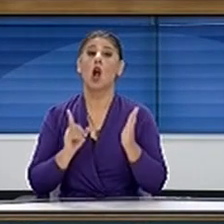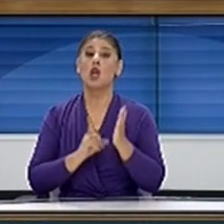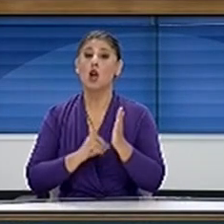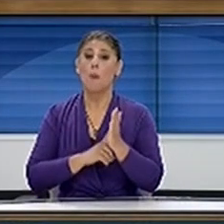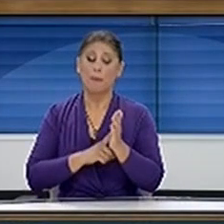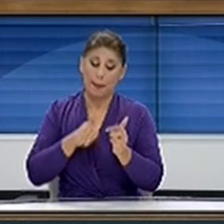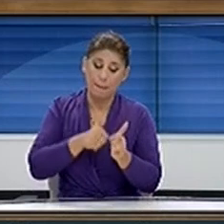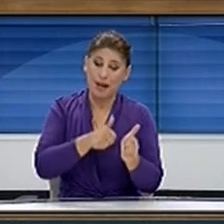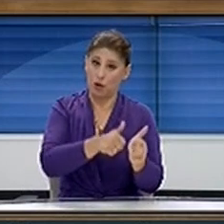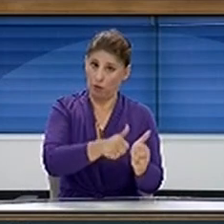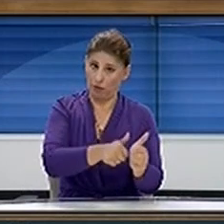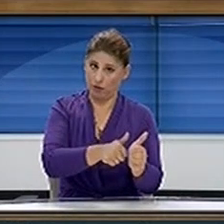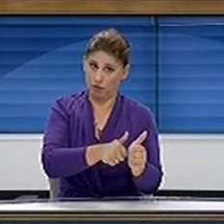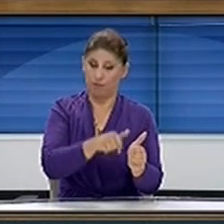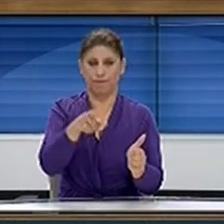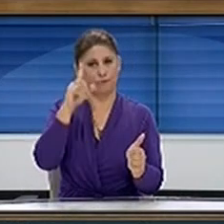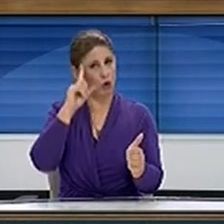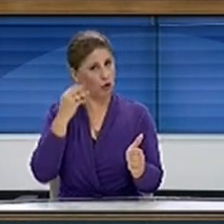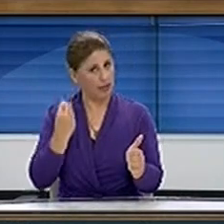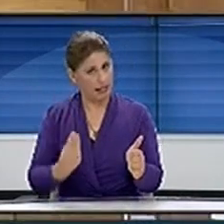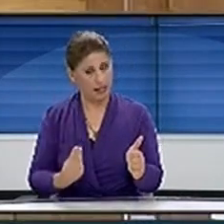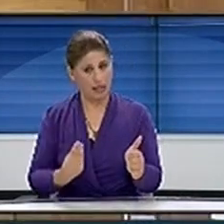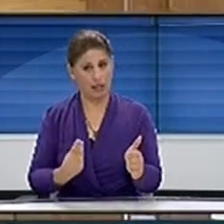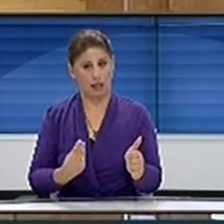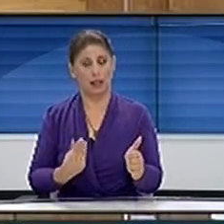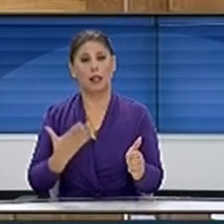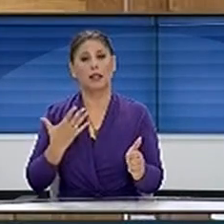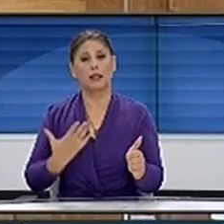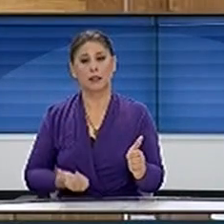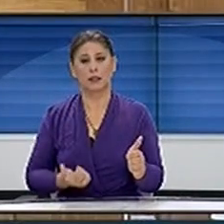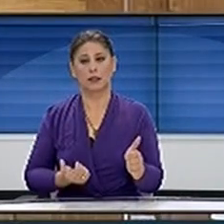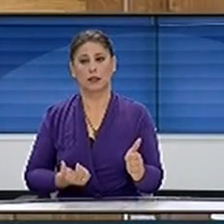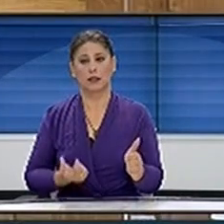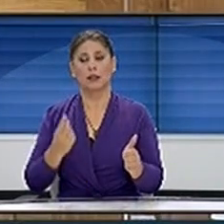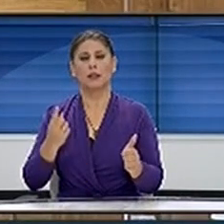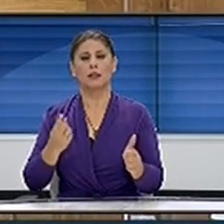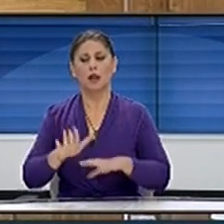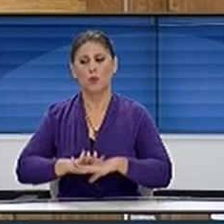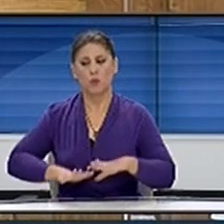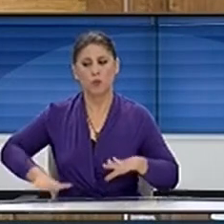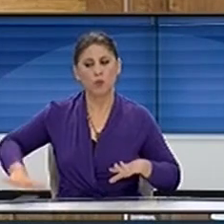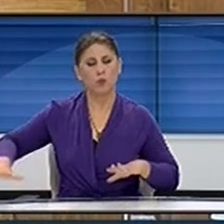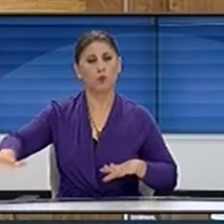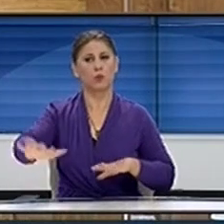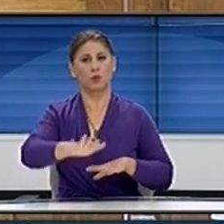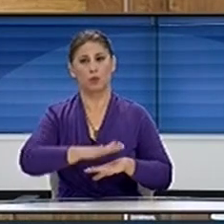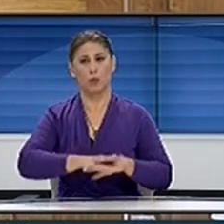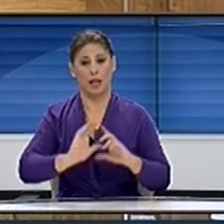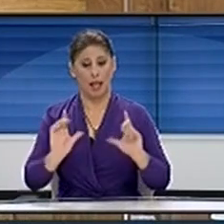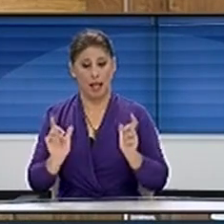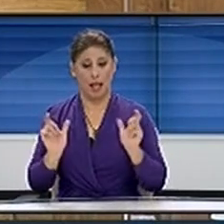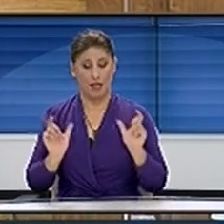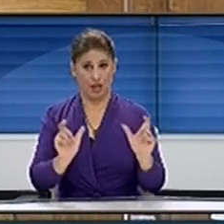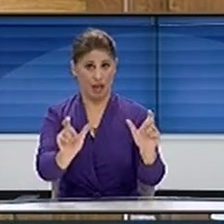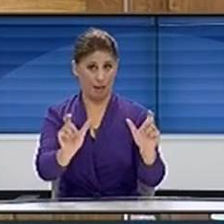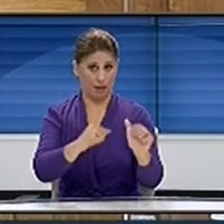επισυνδέσεις, αυτές, όπως ξέρετε καλά, εκτείνονται σε ένα ευρύ φάσμα. Από την Εθνική